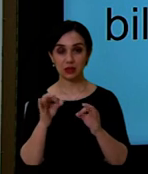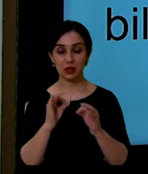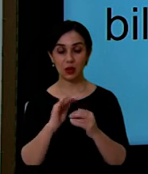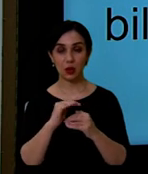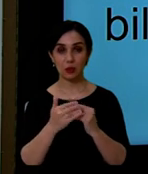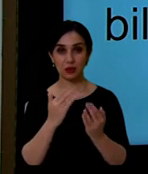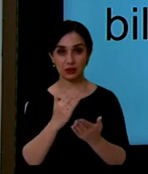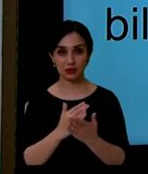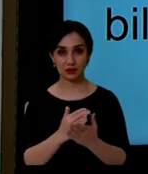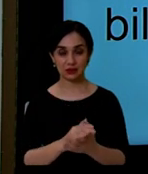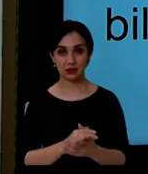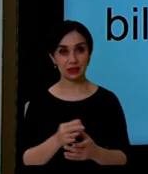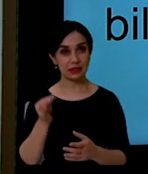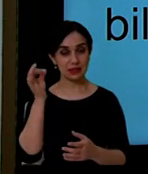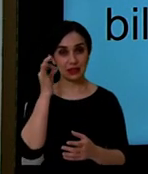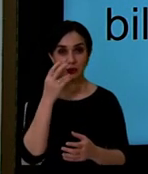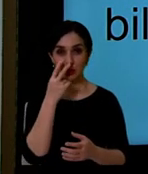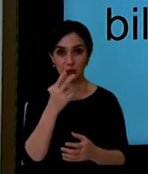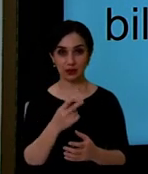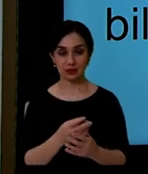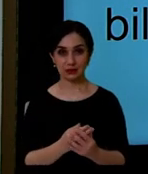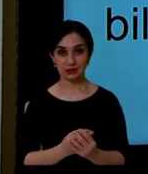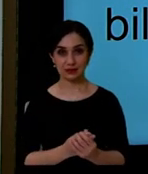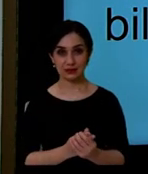bilan qoplangan? Eslab ko'ring.